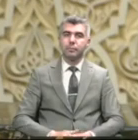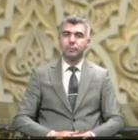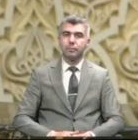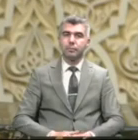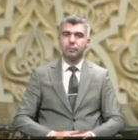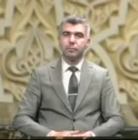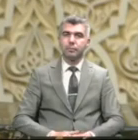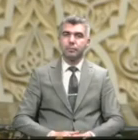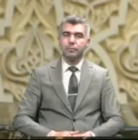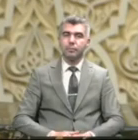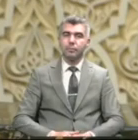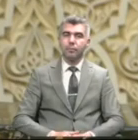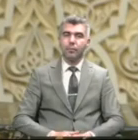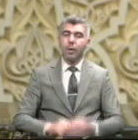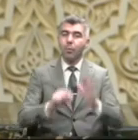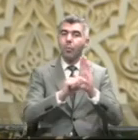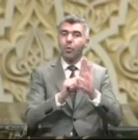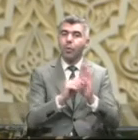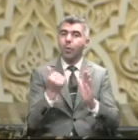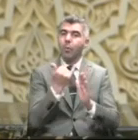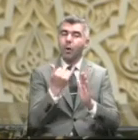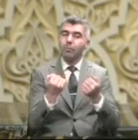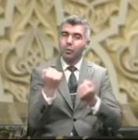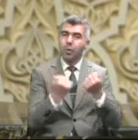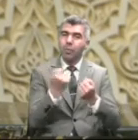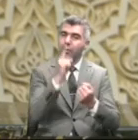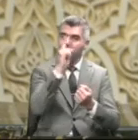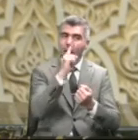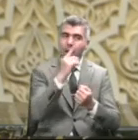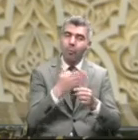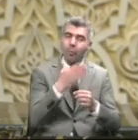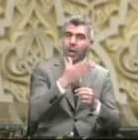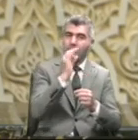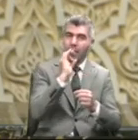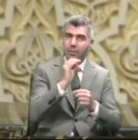موضوع مهم جدا واحنا كنفتخر بالسياره المغربيه ان شاء الله تفضل